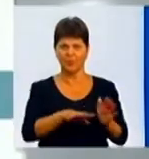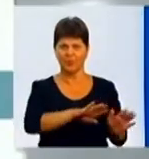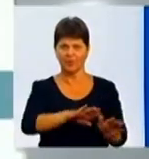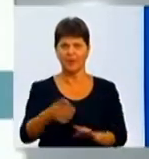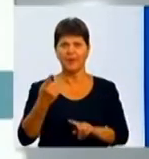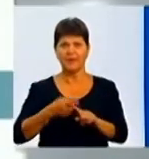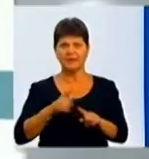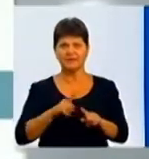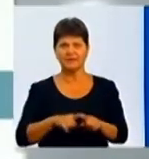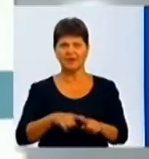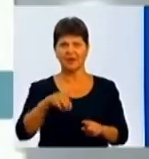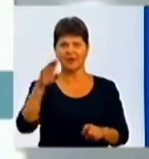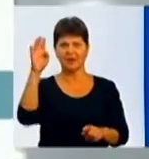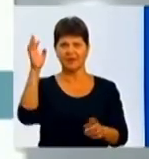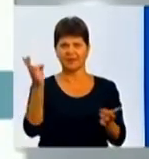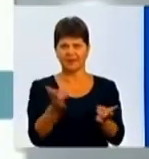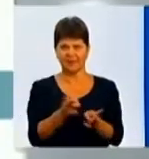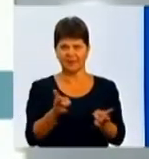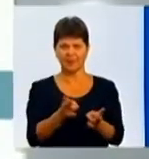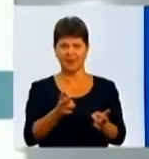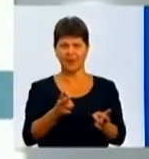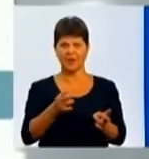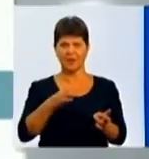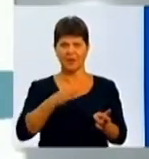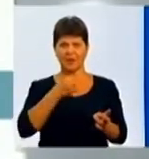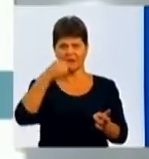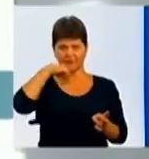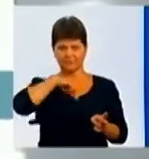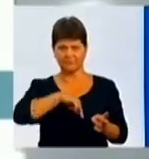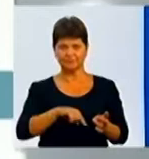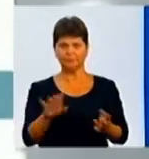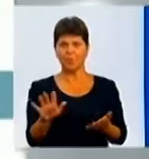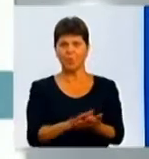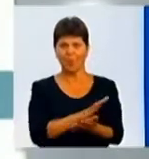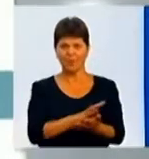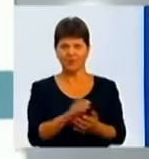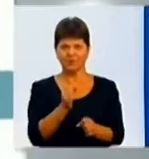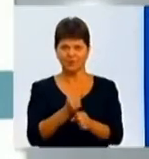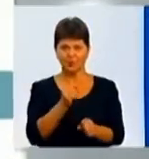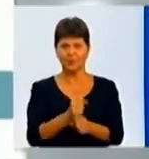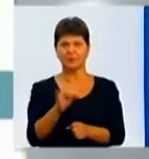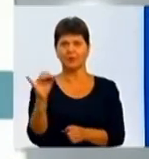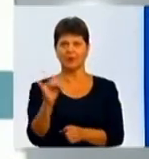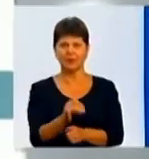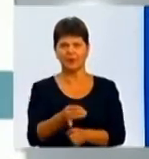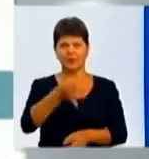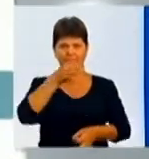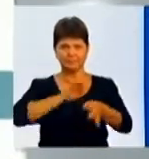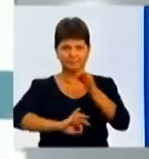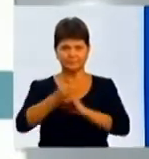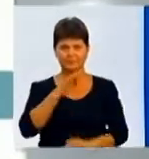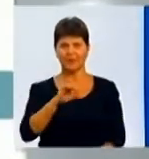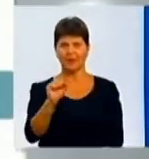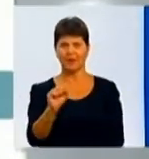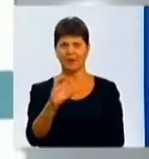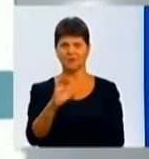сорбентів, ліків спеціальних, які мають високу поглинаючу площу і можуть на себе адсорбувати токсичні речовини.